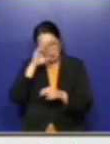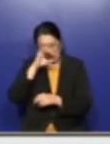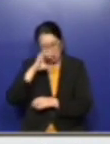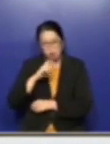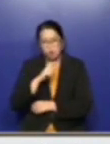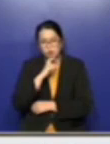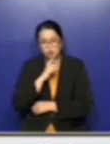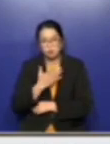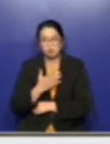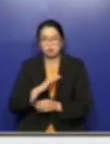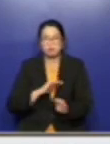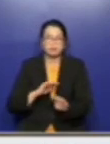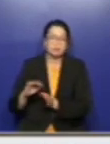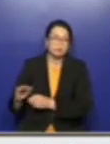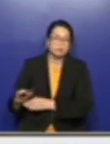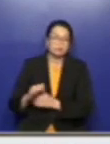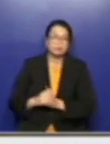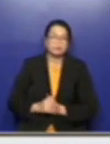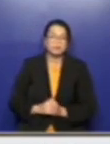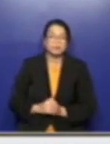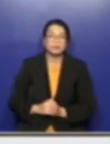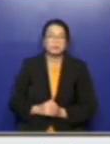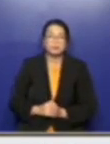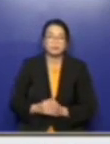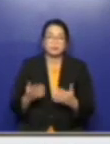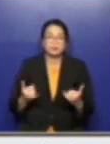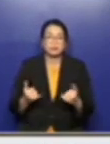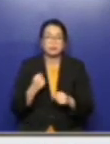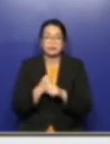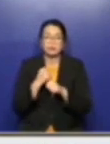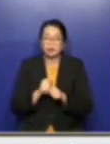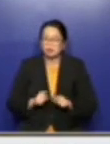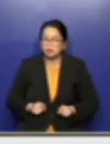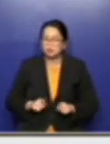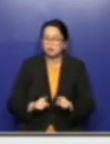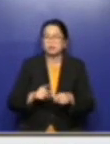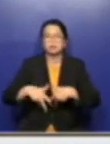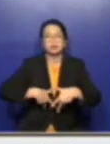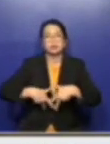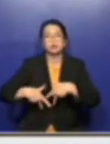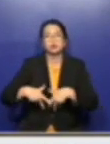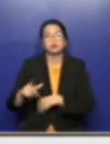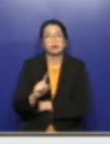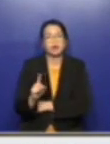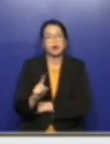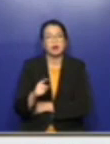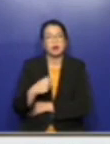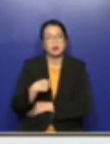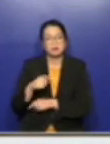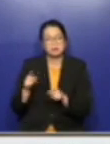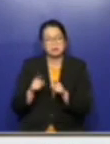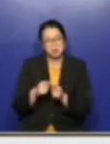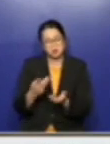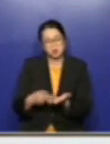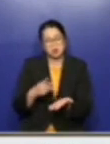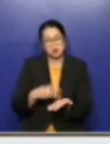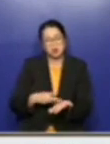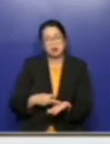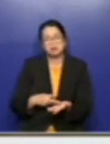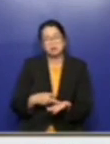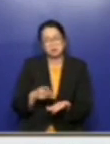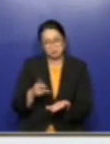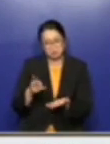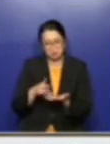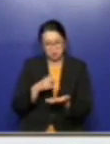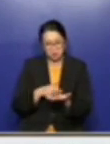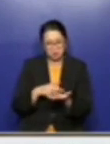อมาก็คือเรื่องของการทำงานของท่านที่อยู่เคียงข้างประชาชนเนี่ยนะครับมันจะออกไปทางวิชาการนะฮะท่านประธ